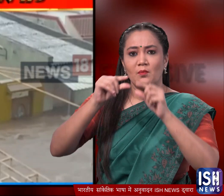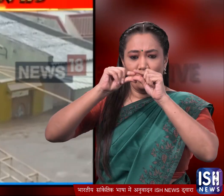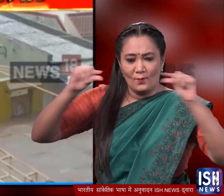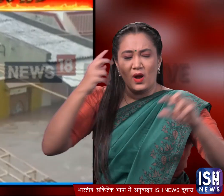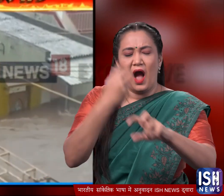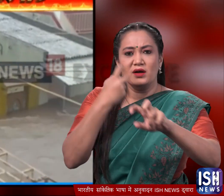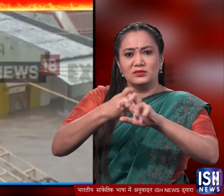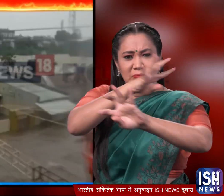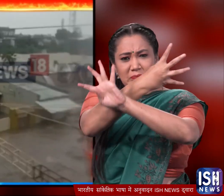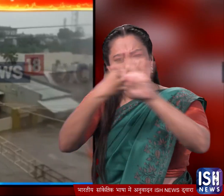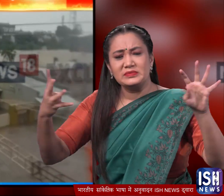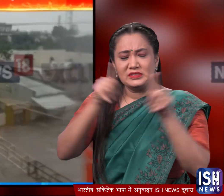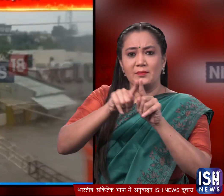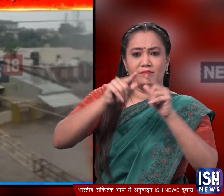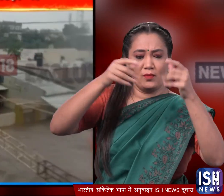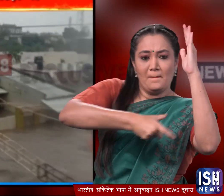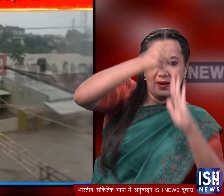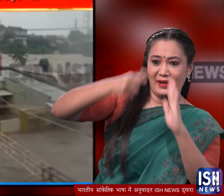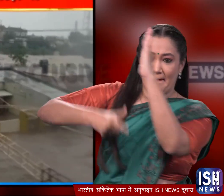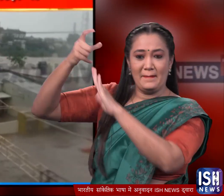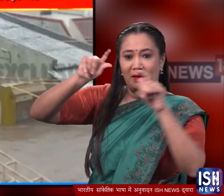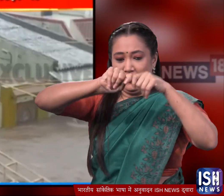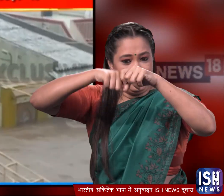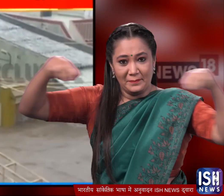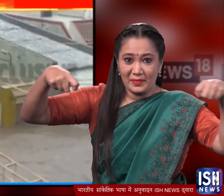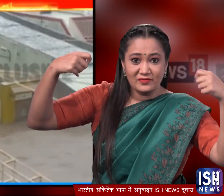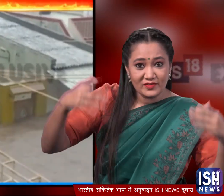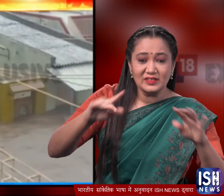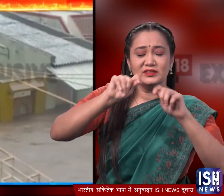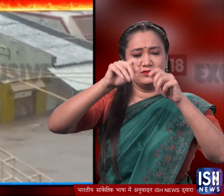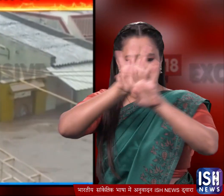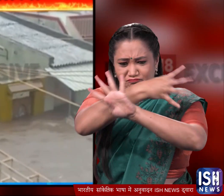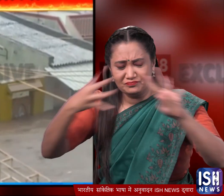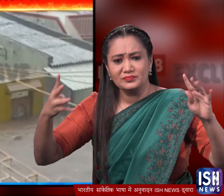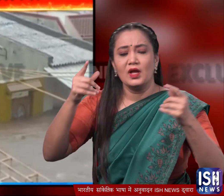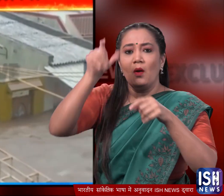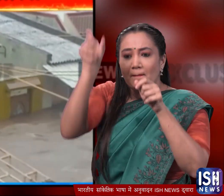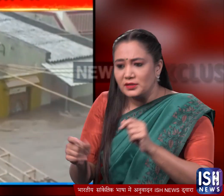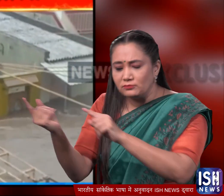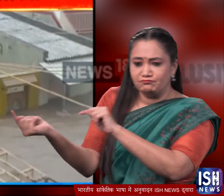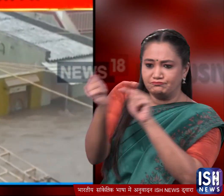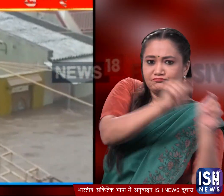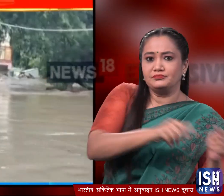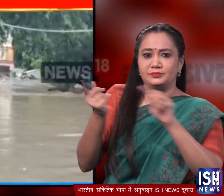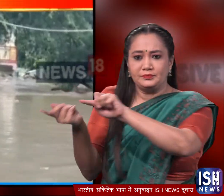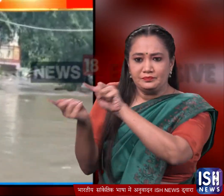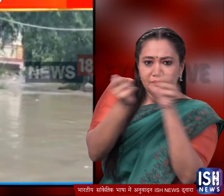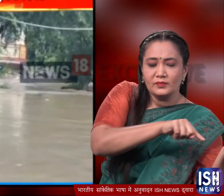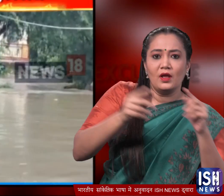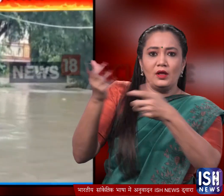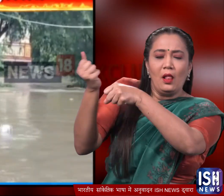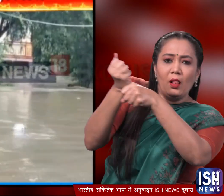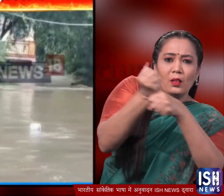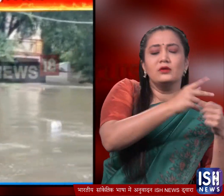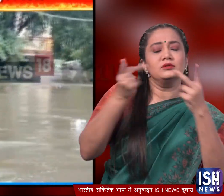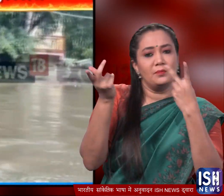लोहे का मजबूत जाल 2 इमारतों के बीच में बांधा, फिर रस्सी की मदद से एक एक शख्स को दूसरी तरफ तक पहुंचाया गया। कुछ इसी तरह